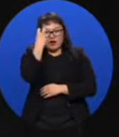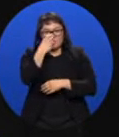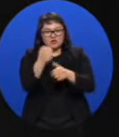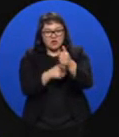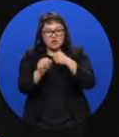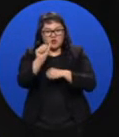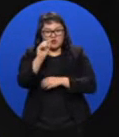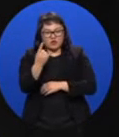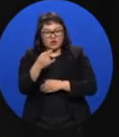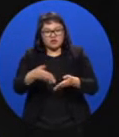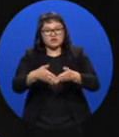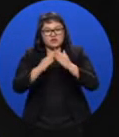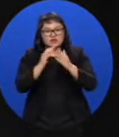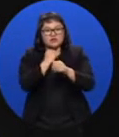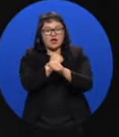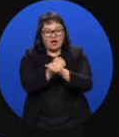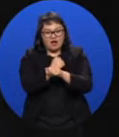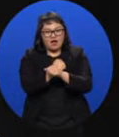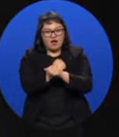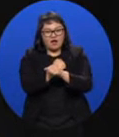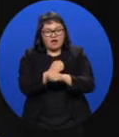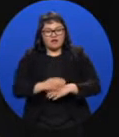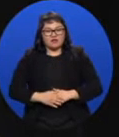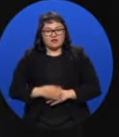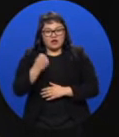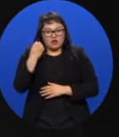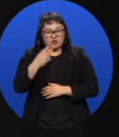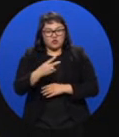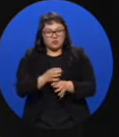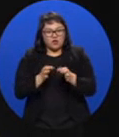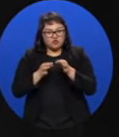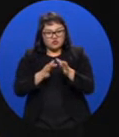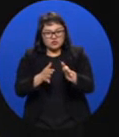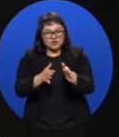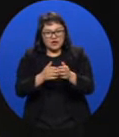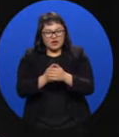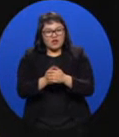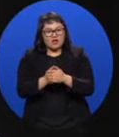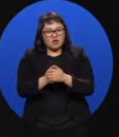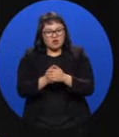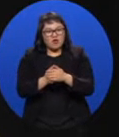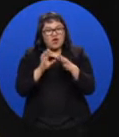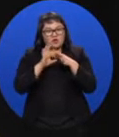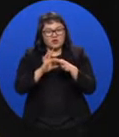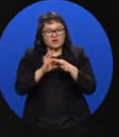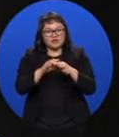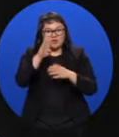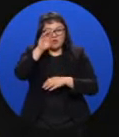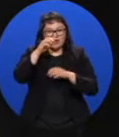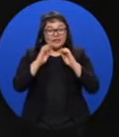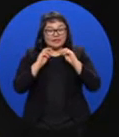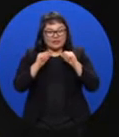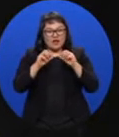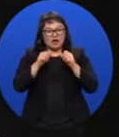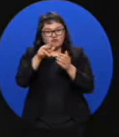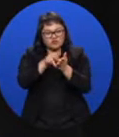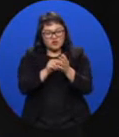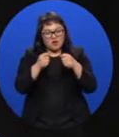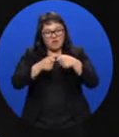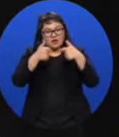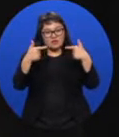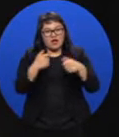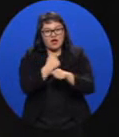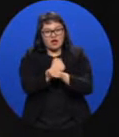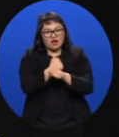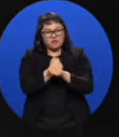감사위원회를 뭐 설치를 했다든지 또 투자 유치를 하기 위해서 뭐 부동산 투자 이민제를 뭐 확대해